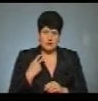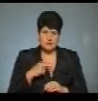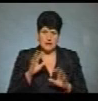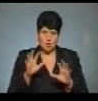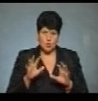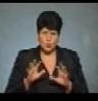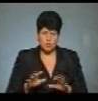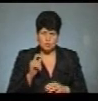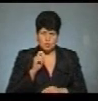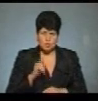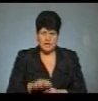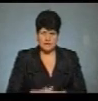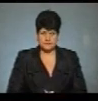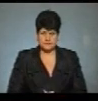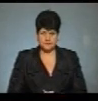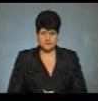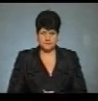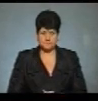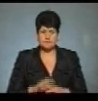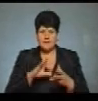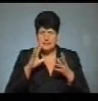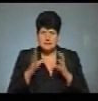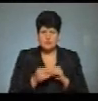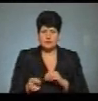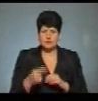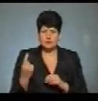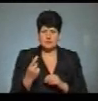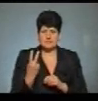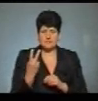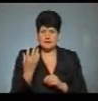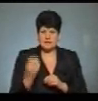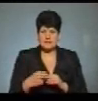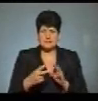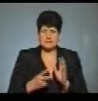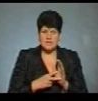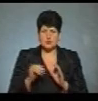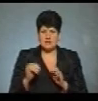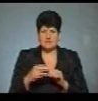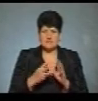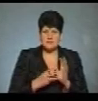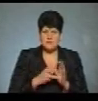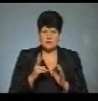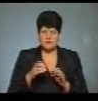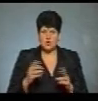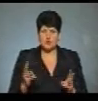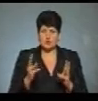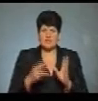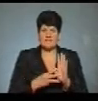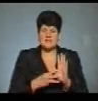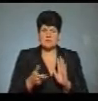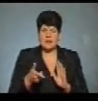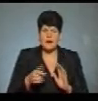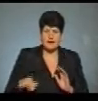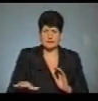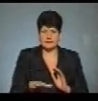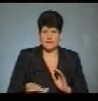кодексу України. Загалом на Тернопільщині за два дні, 17 і 18 квітня, згоріло 8 гектарів